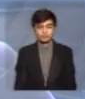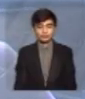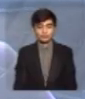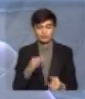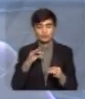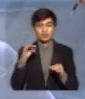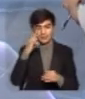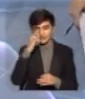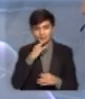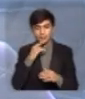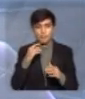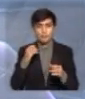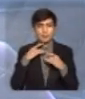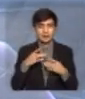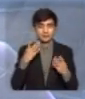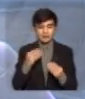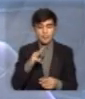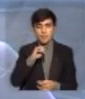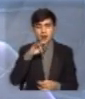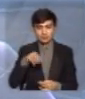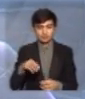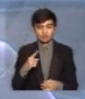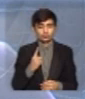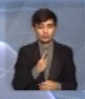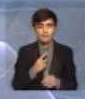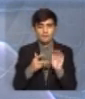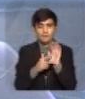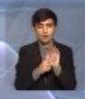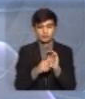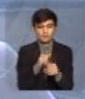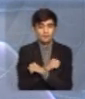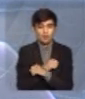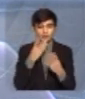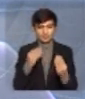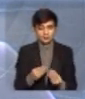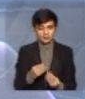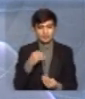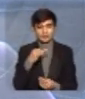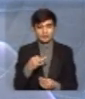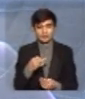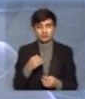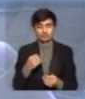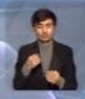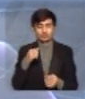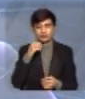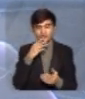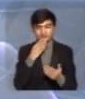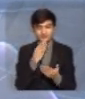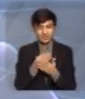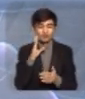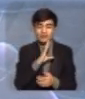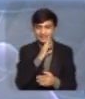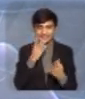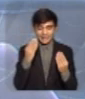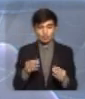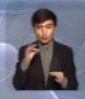А теперь о казахстанских праздниках. В марте нас ждут целых 8 выходных. В Международный женский день казахстанцы будут отдыхать